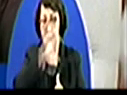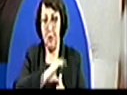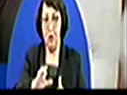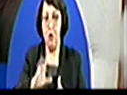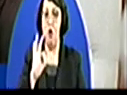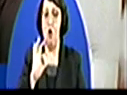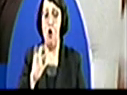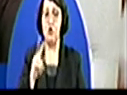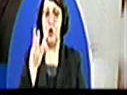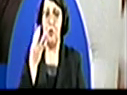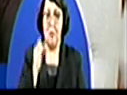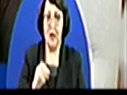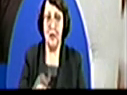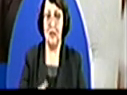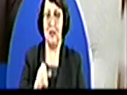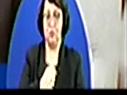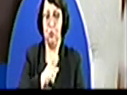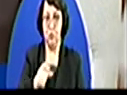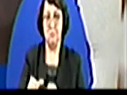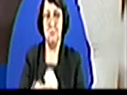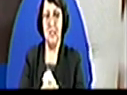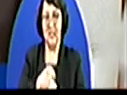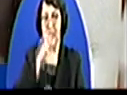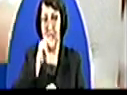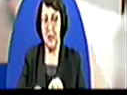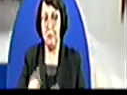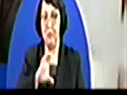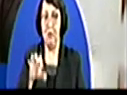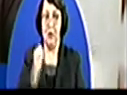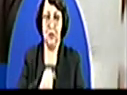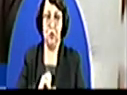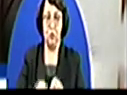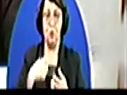ингээл байна. Тэрэндээ ингээд хуваарлаад ингээд олгоноо.